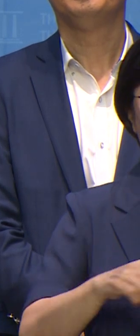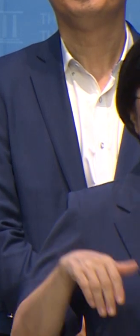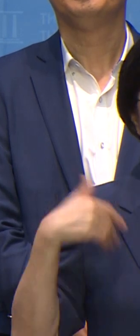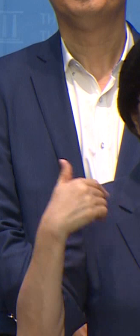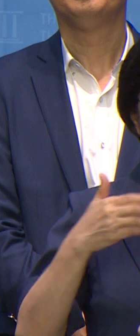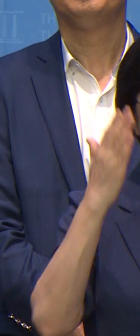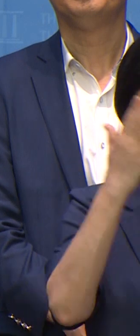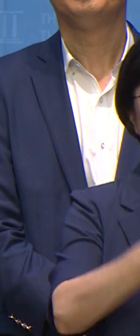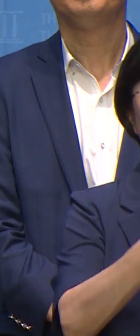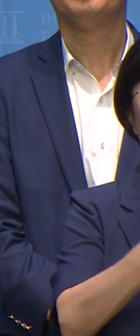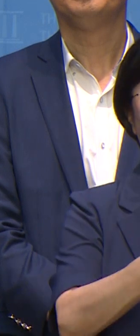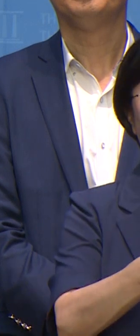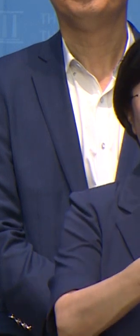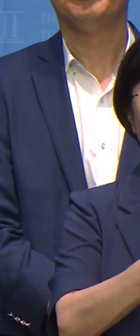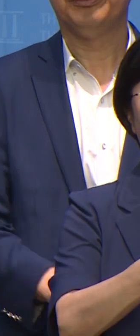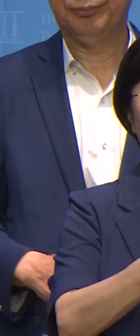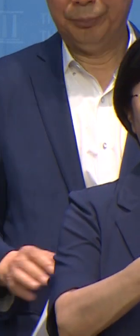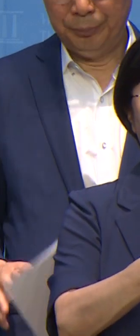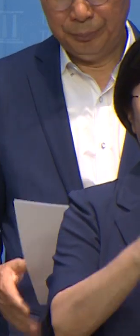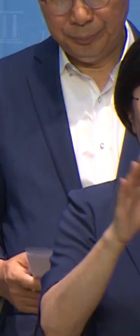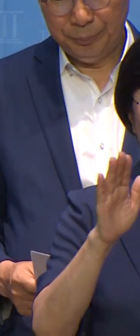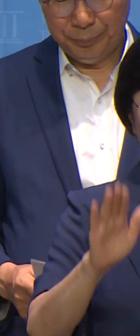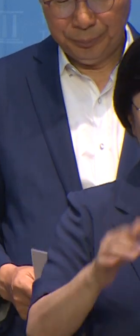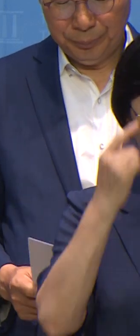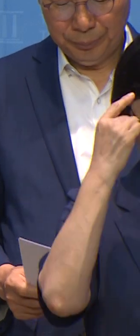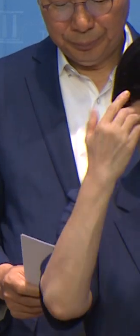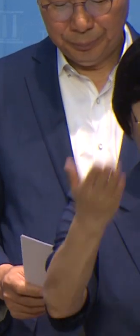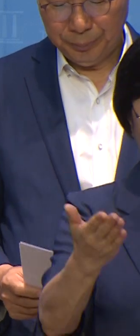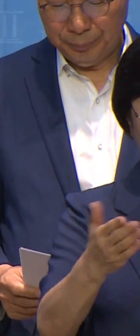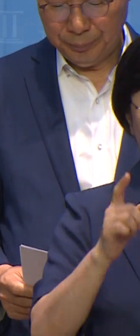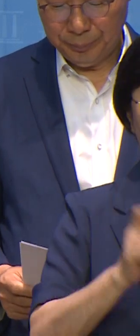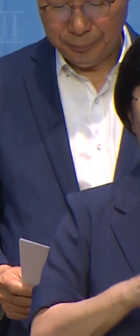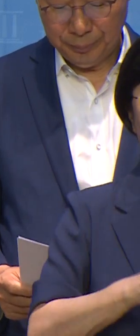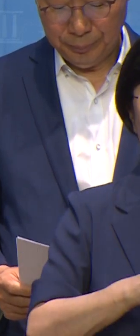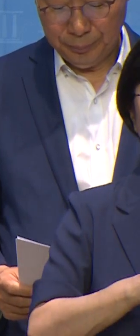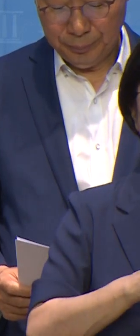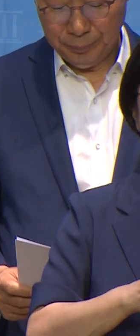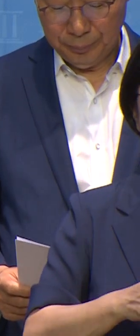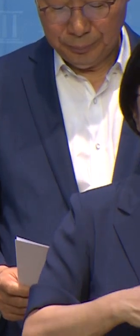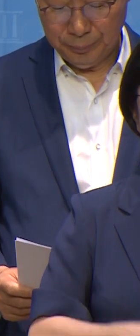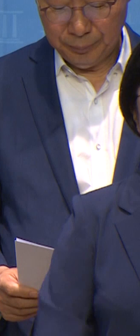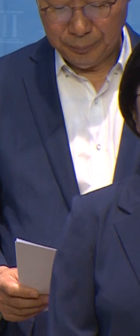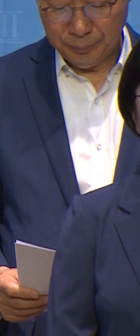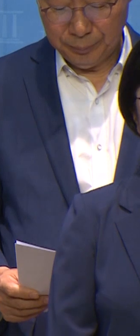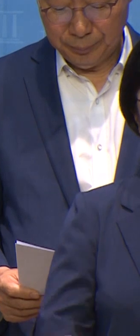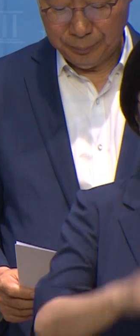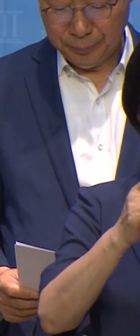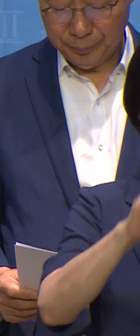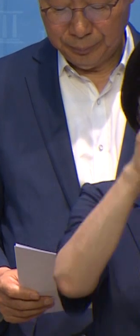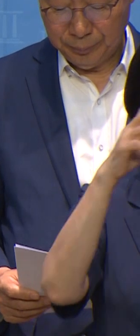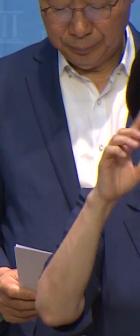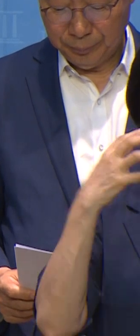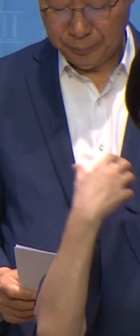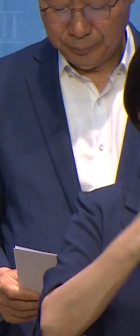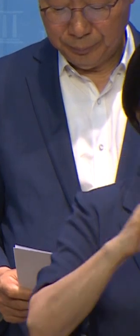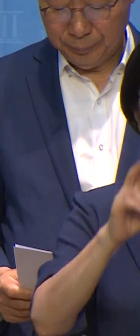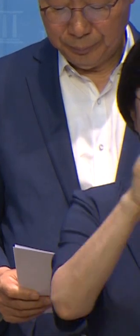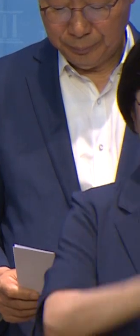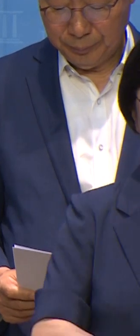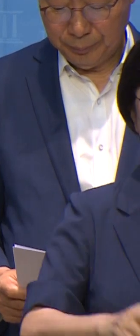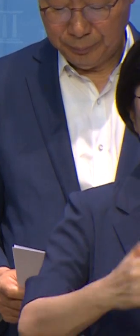척 넘어갈 생각은 접어두고 오늘 질문에 답하기를 촉구합니다. 윤석열 정부가 나라를 팔아먹고